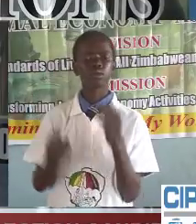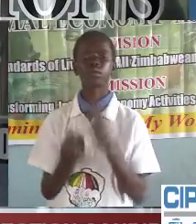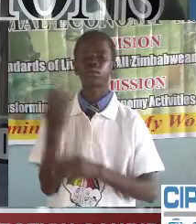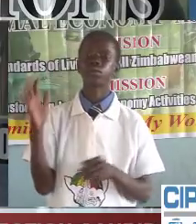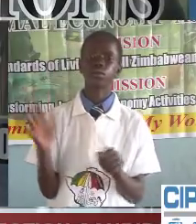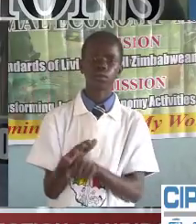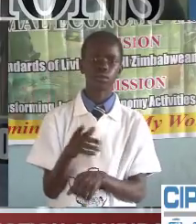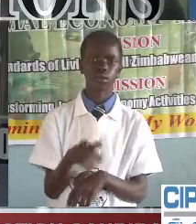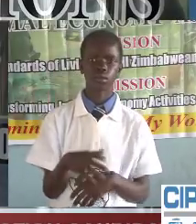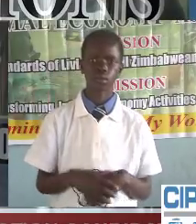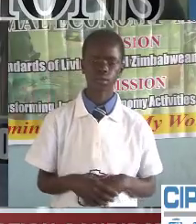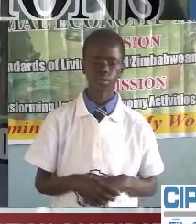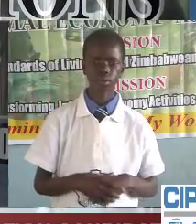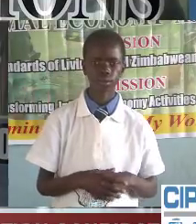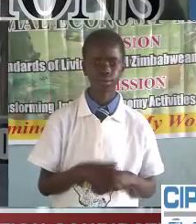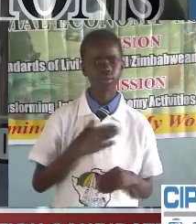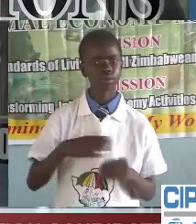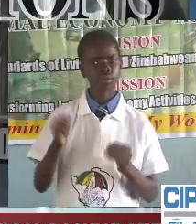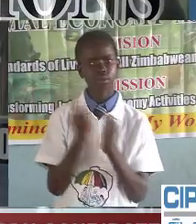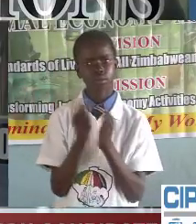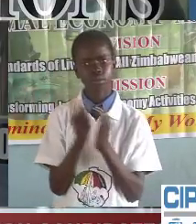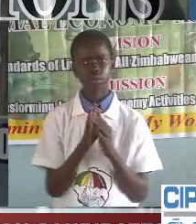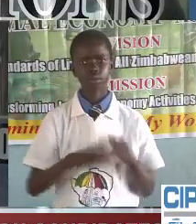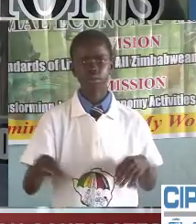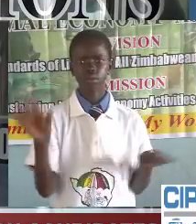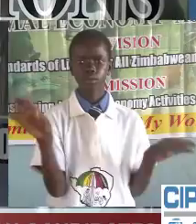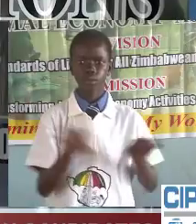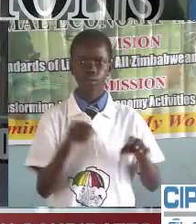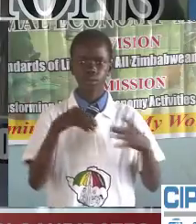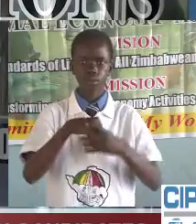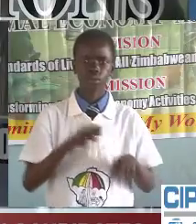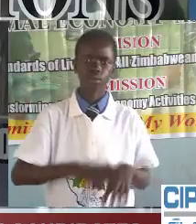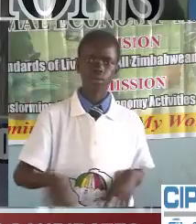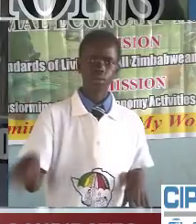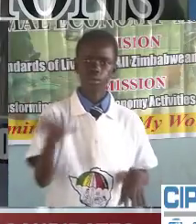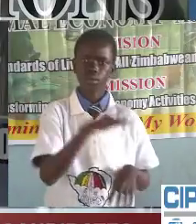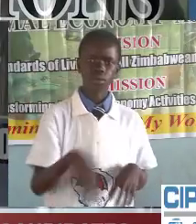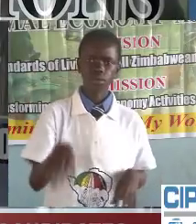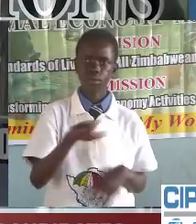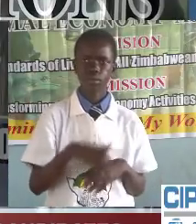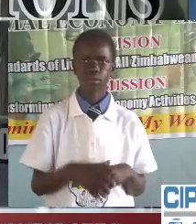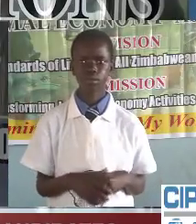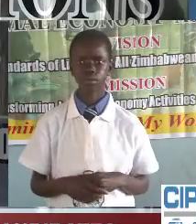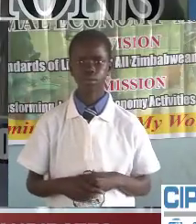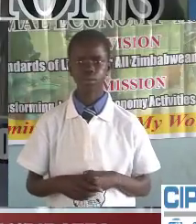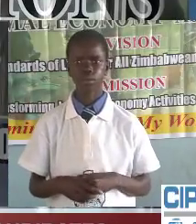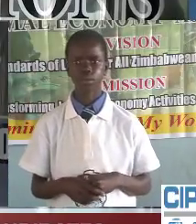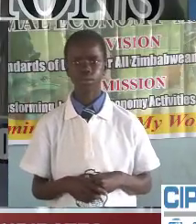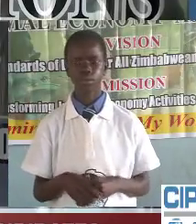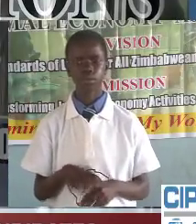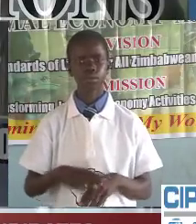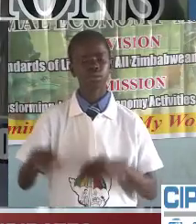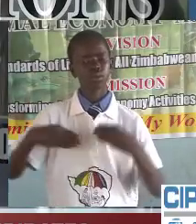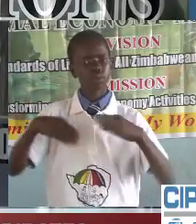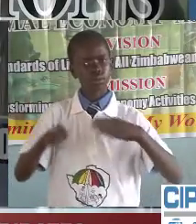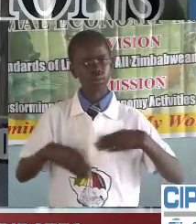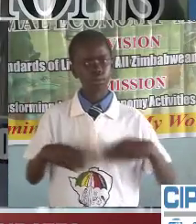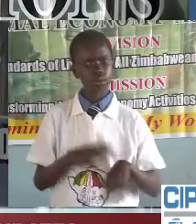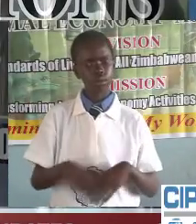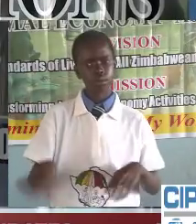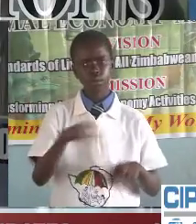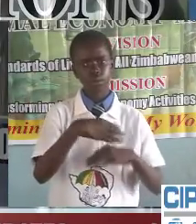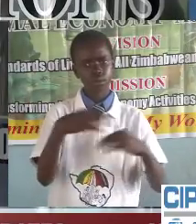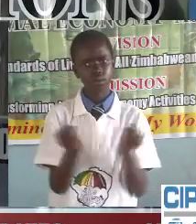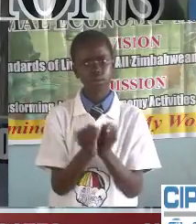mose. Saka ndinoda kuti pakushanda kwangu kwese kwandichaita kana muchinge manditsigira kuti ndiinde kudare reparamendi